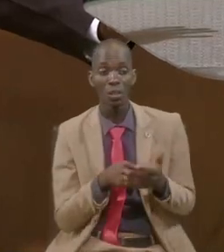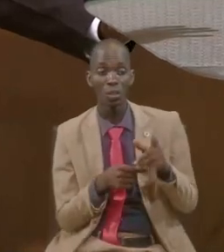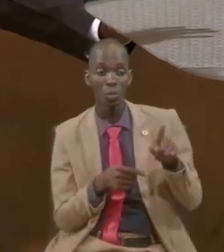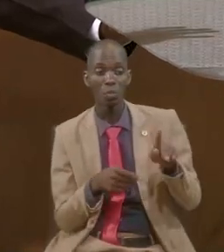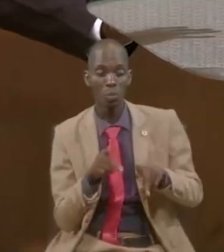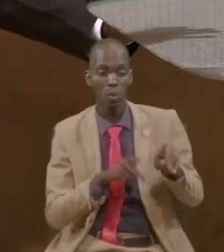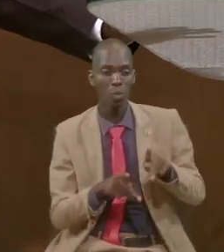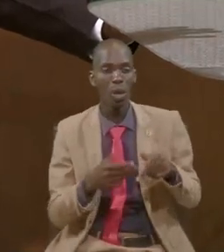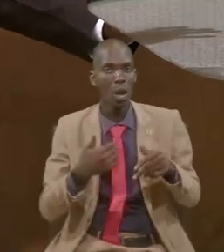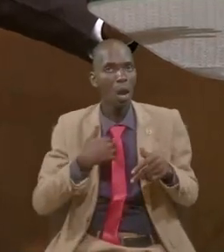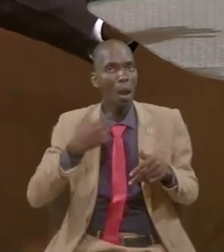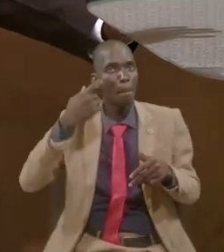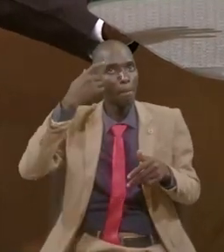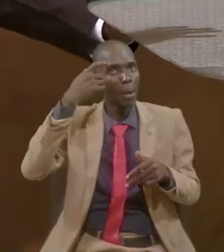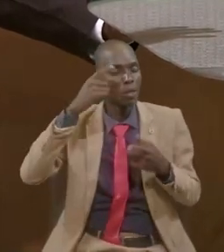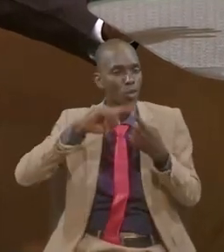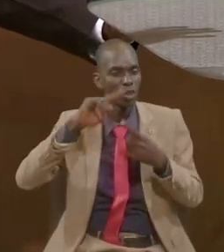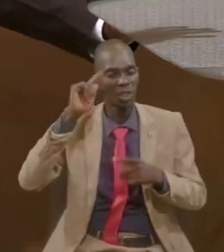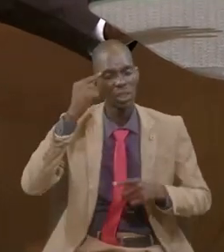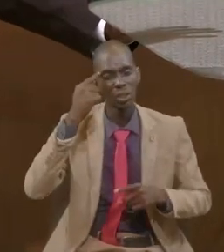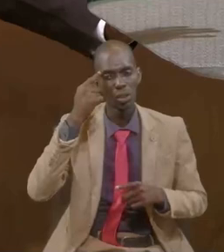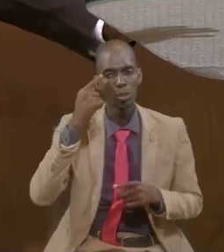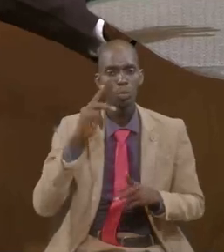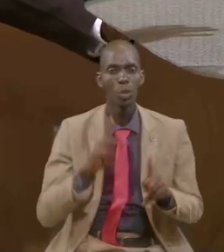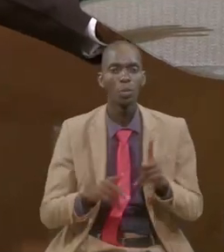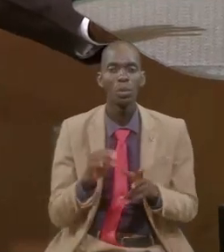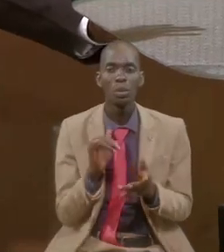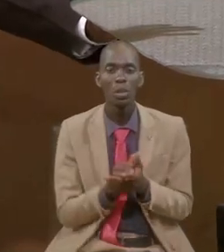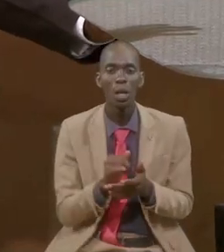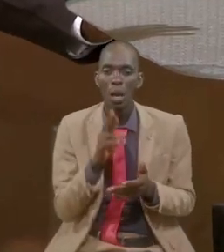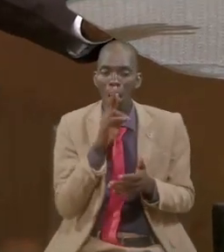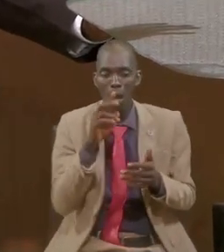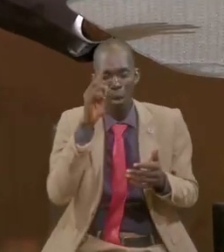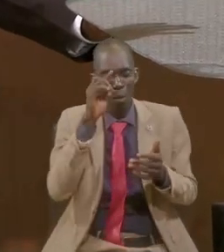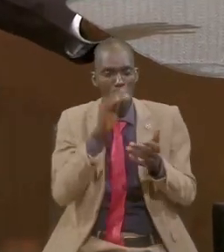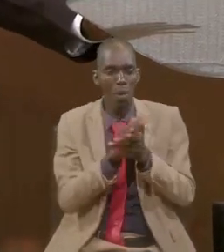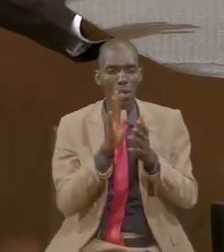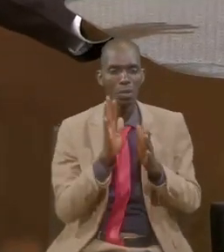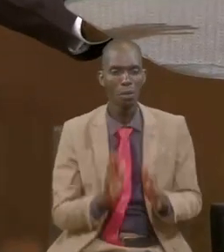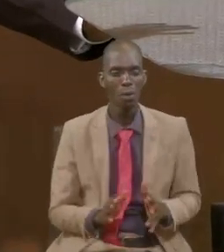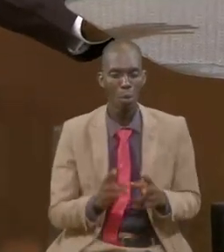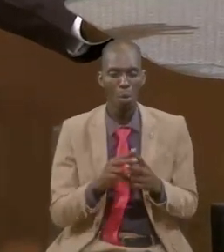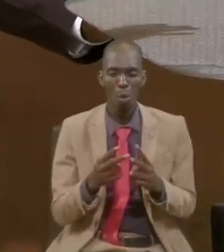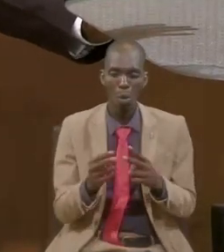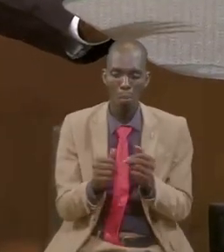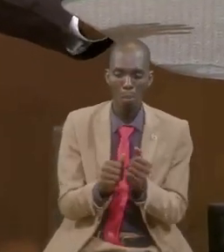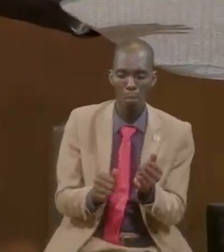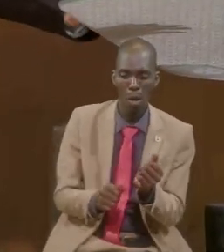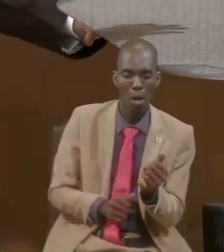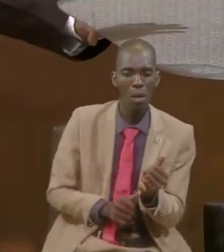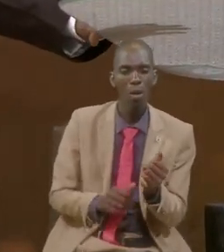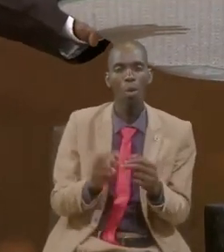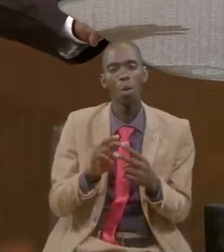Les gens-là ont l'esprit pour bien penser. Ces gens, croyants